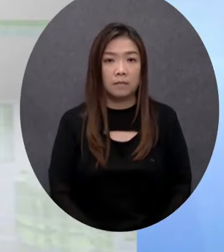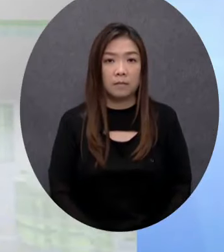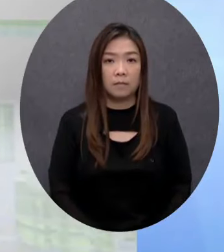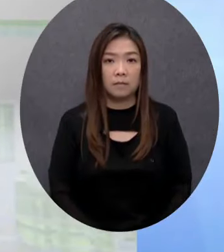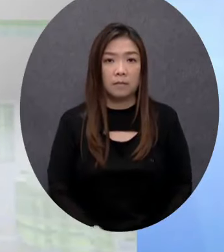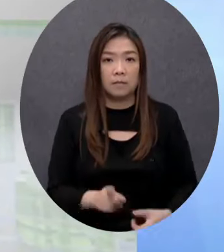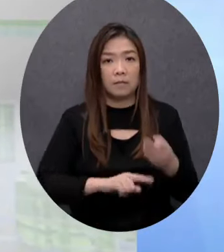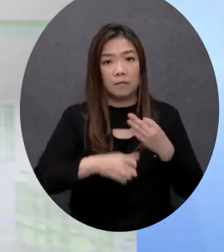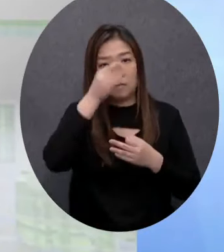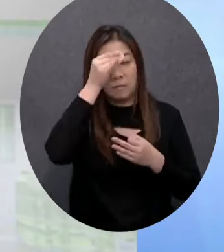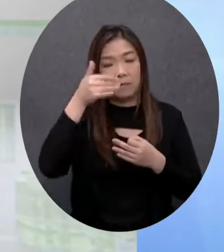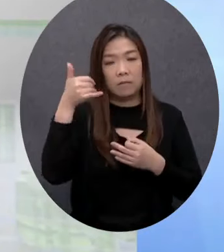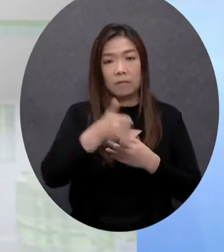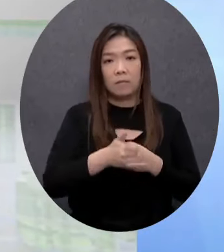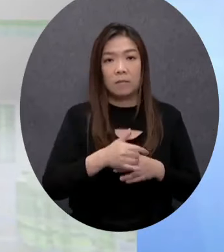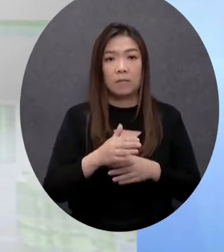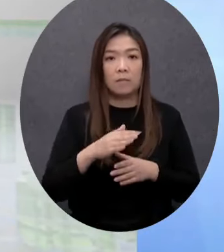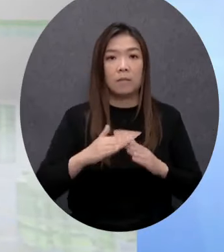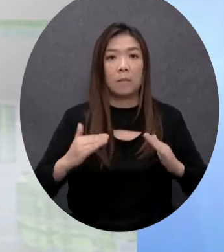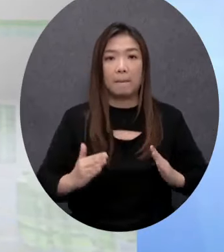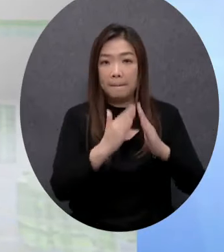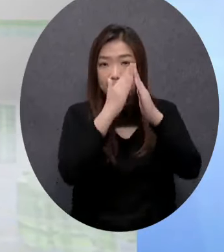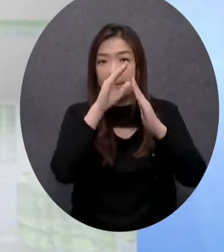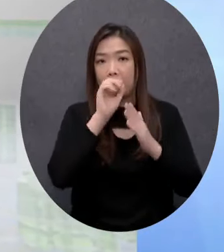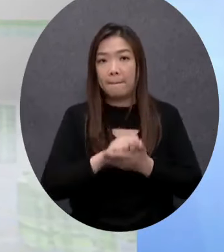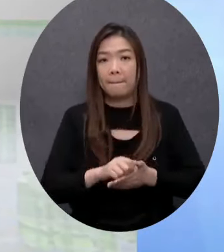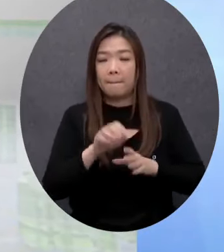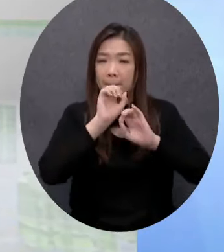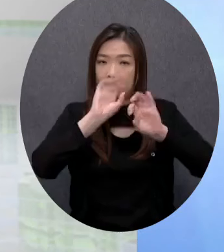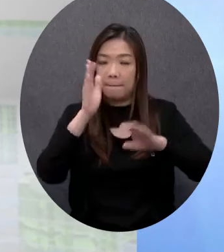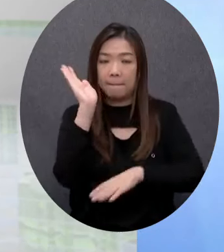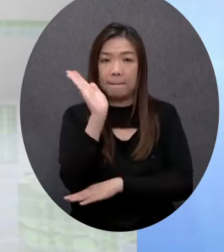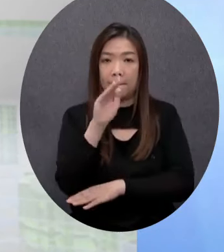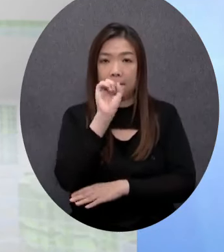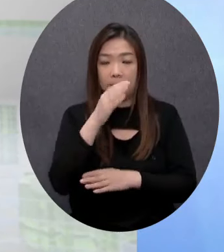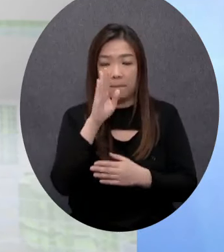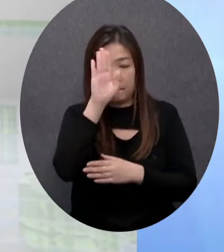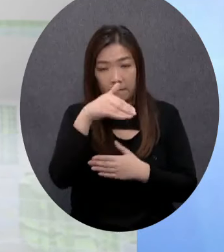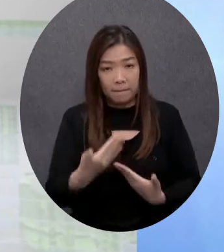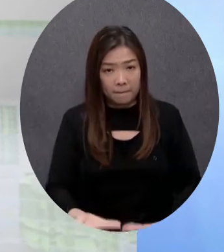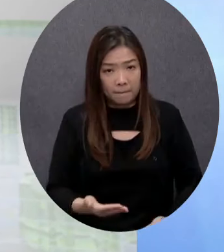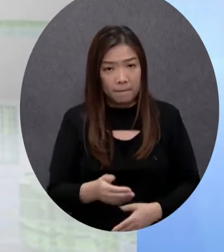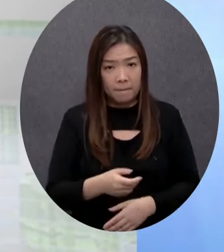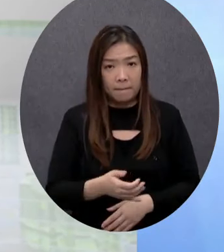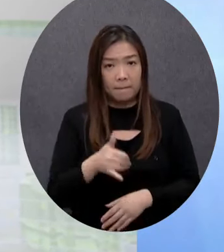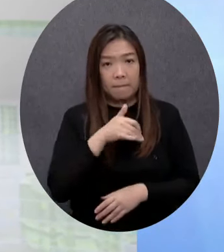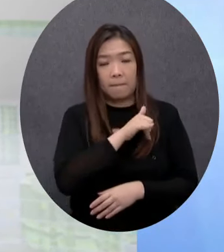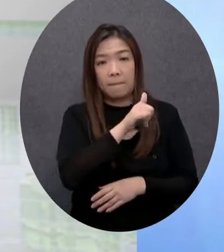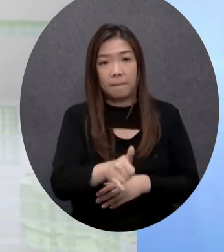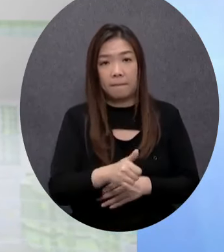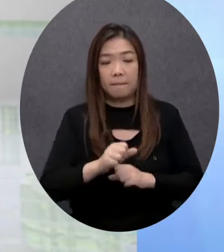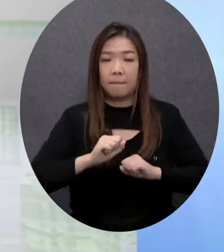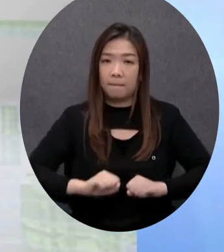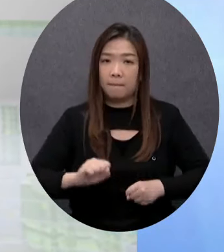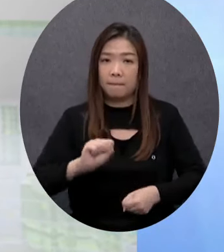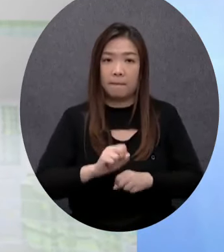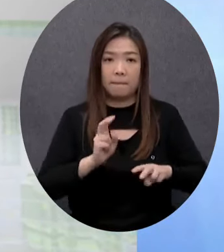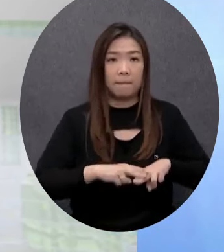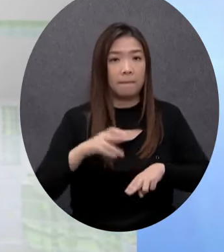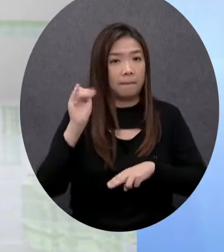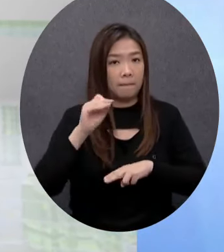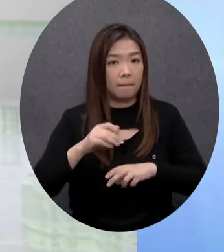习近平抵达巴黎的时候发表书面讲话，说希望今次访问可以巩固中法传统友谊，同